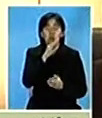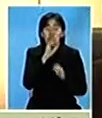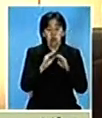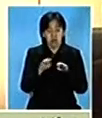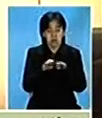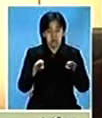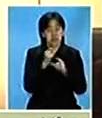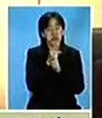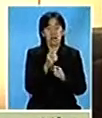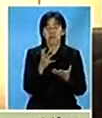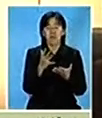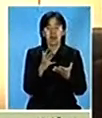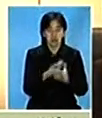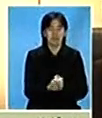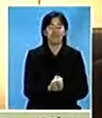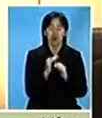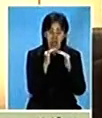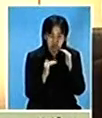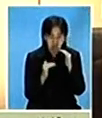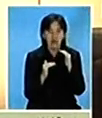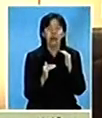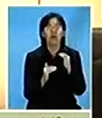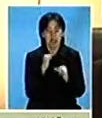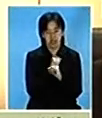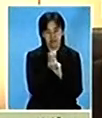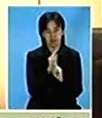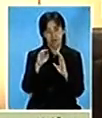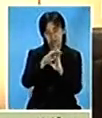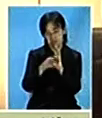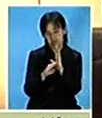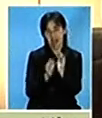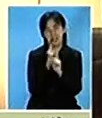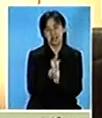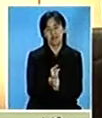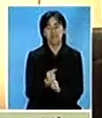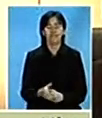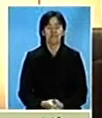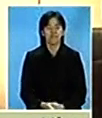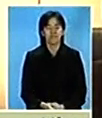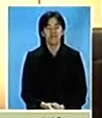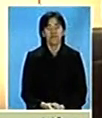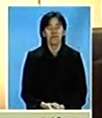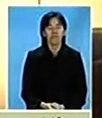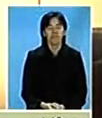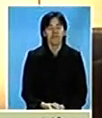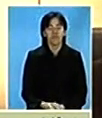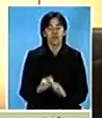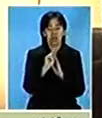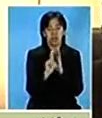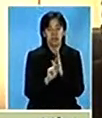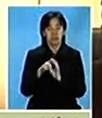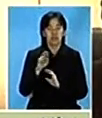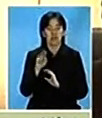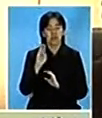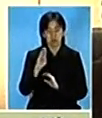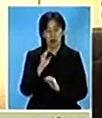ธรรมแห่งวิชาชีพก็จะต้องถูกลงโทษตามที่กำหนดไว้พระบัญญัตินี้ได้กำหนดให้วิช